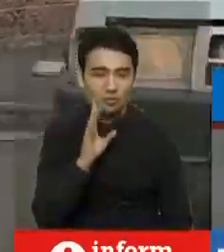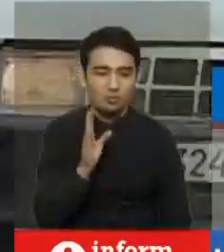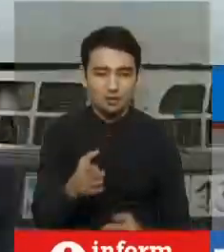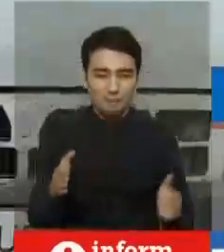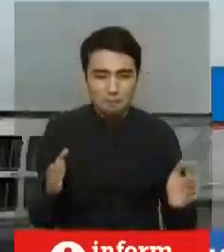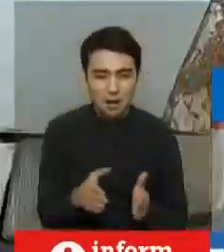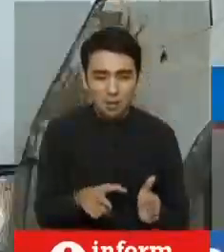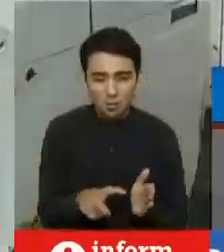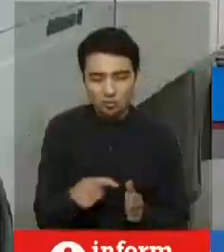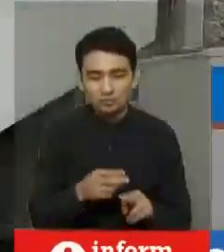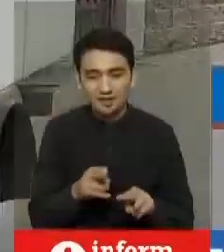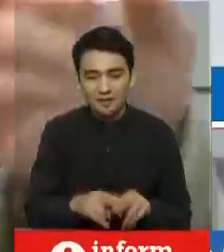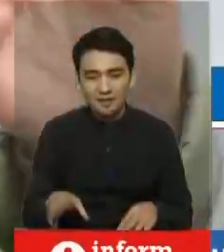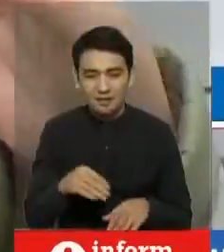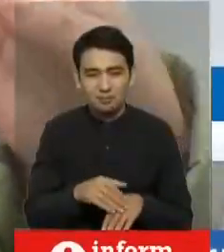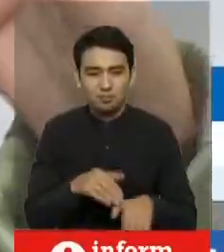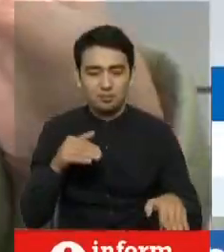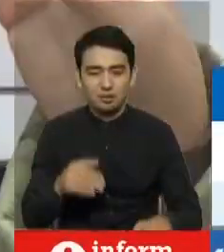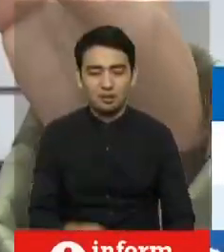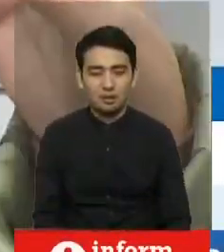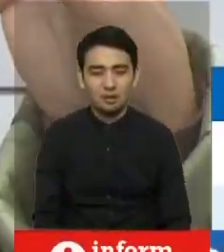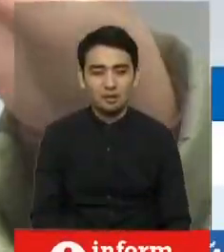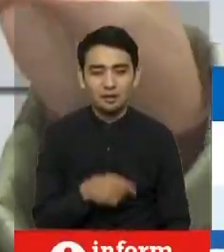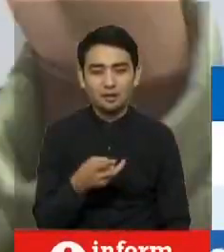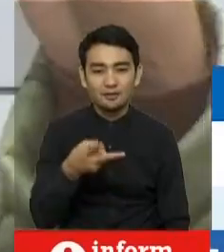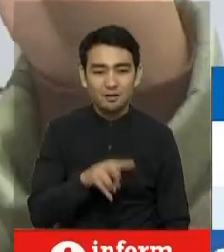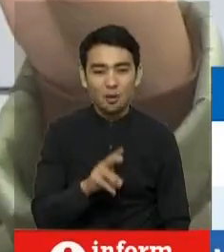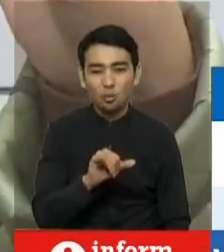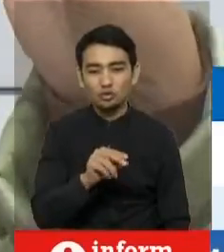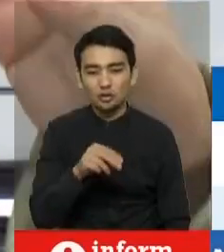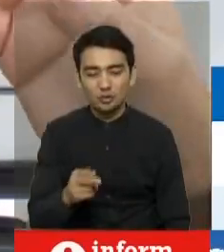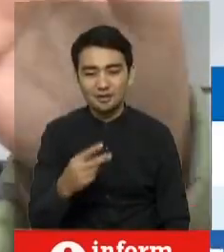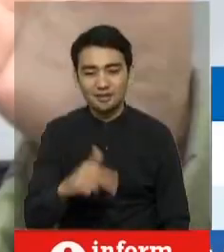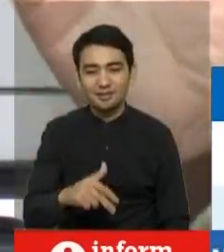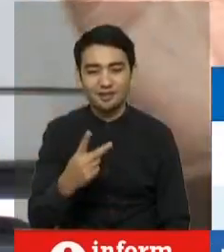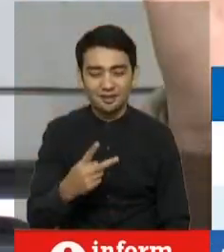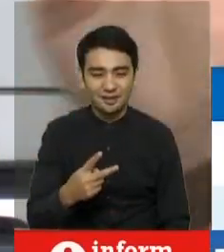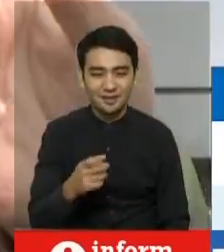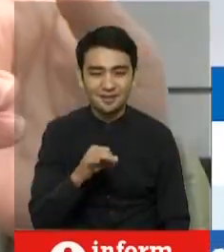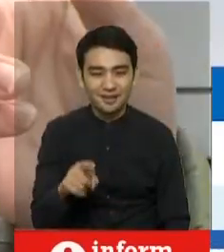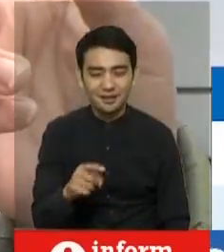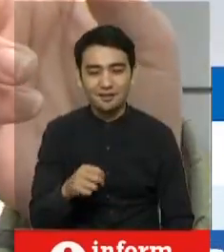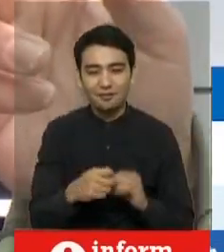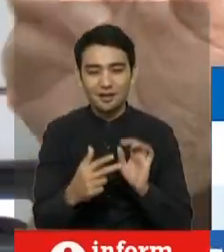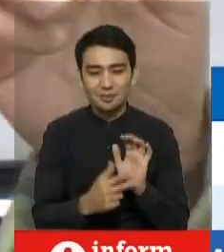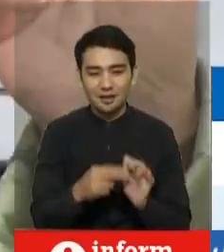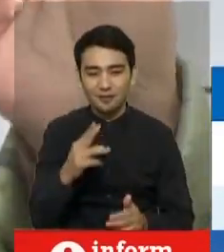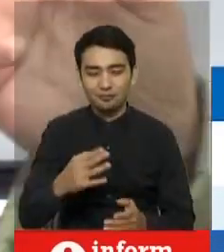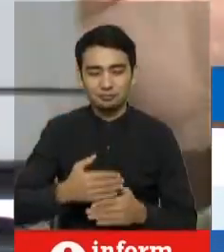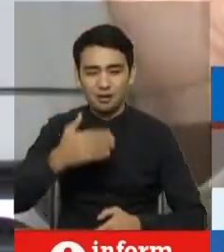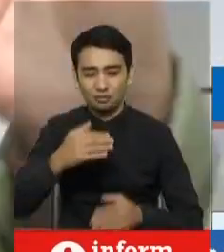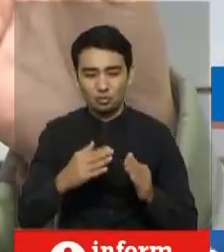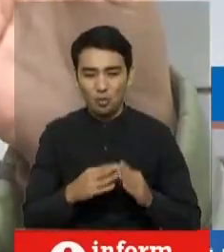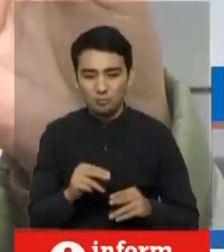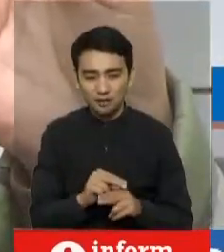очень узкие, сетуют собравшиеся. И на этих двух ИЖС-участках, из этих 32, построили один 18-квартирный дом и